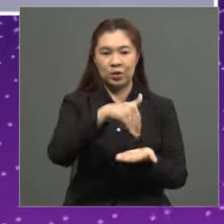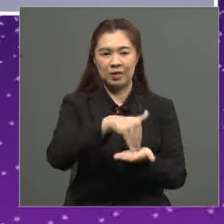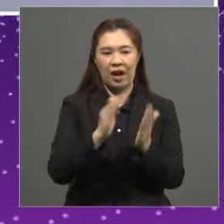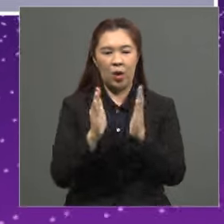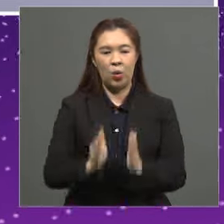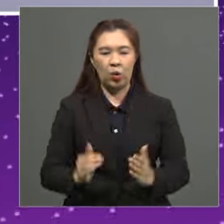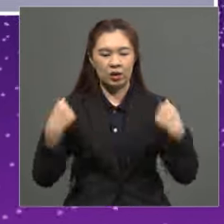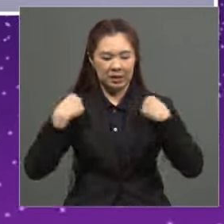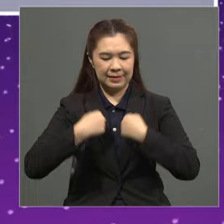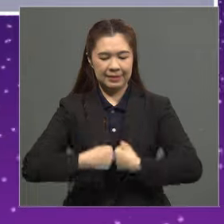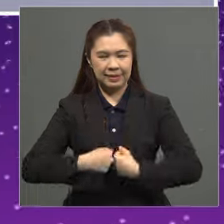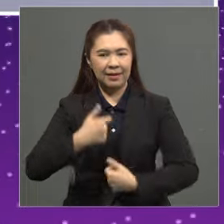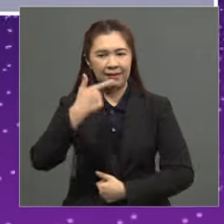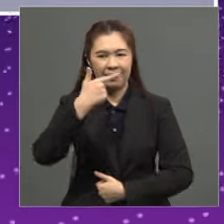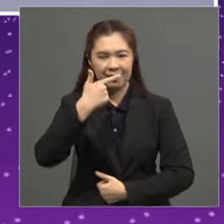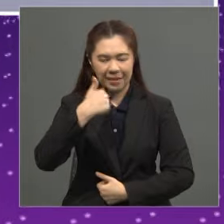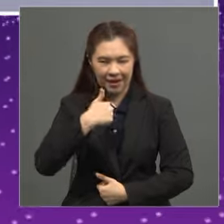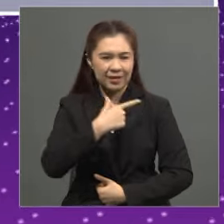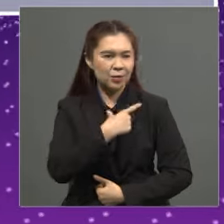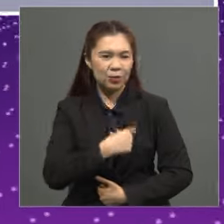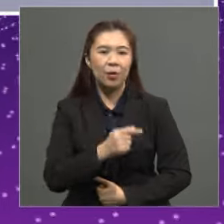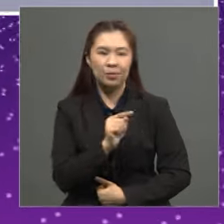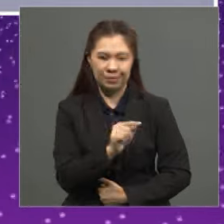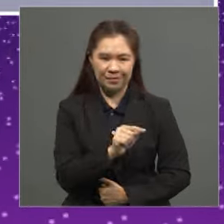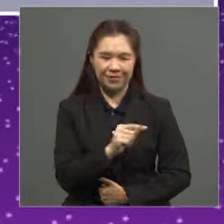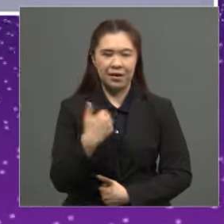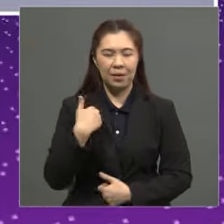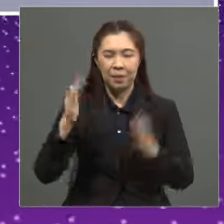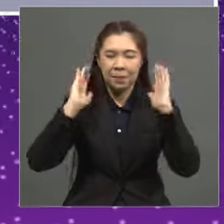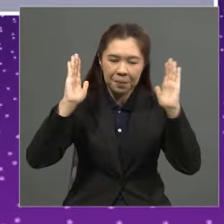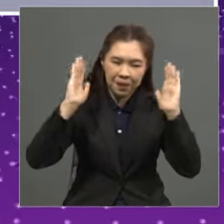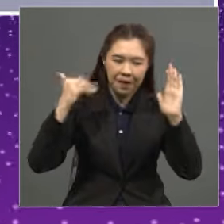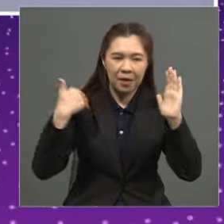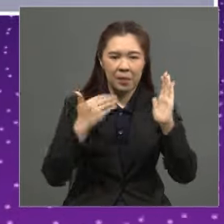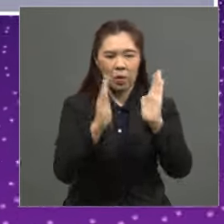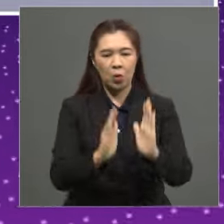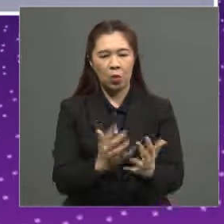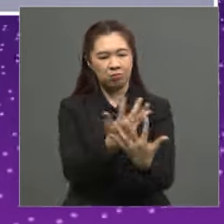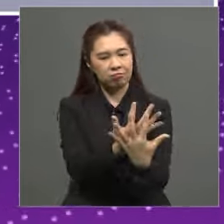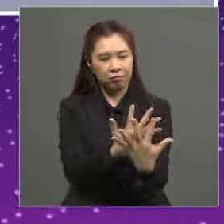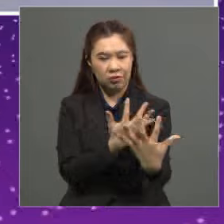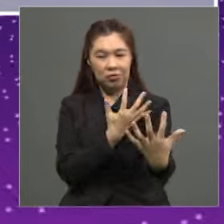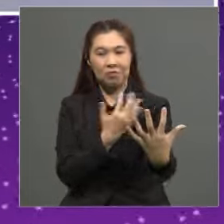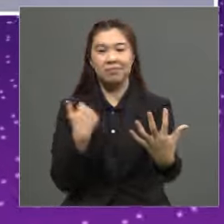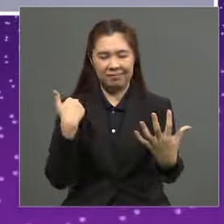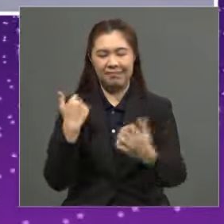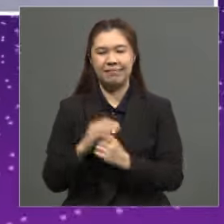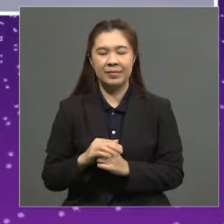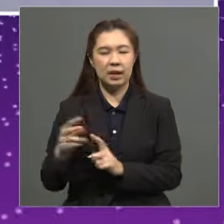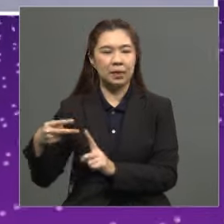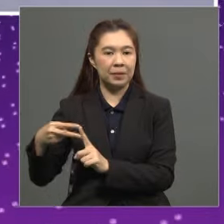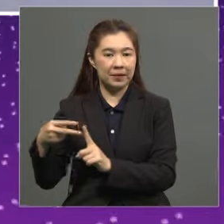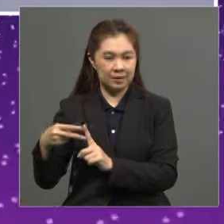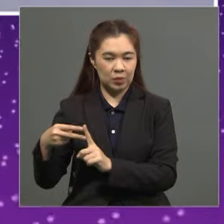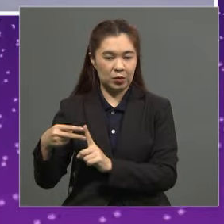ที่เพื่อไทยด้วยก็ไปลงพื้นที่หาเสียงก็รับการตอบรับอย่างดีผู้คนมามากมายทีเดียวขณะที่ฟากฝั่งของประชาชนเอง